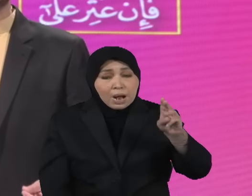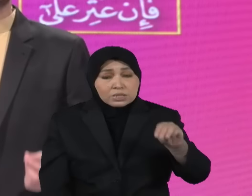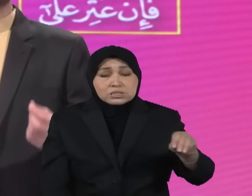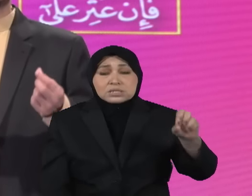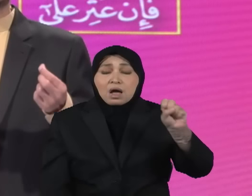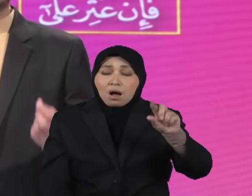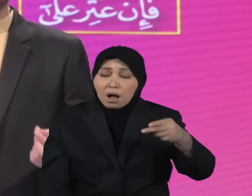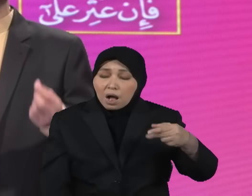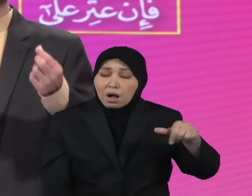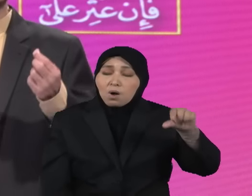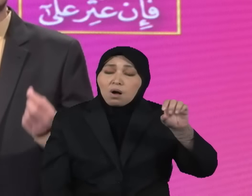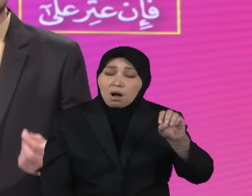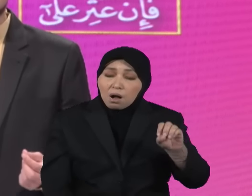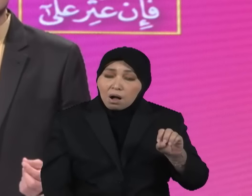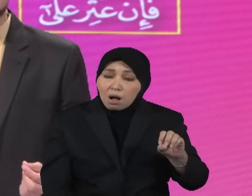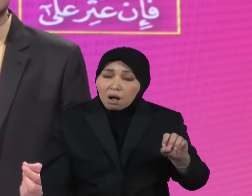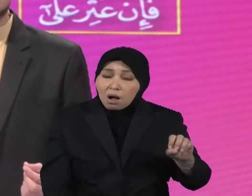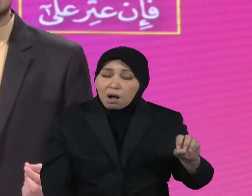أَنَّهُمَا اسْتَحَقَّا